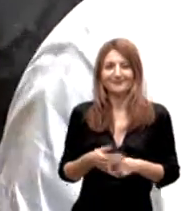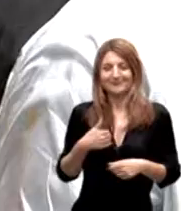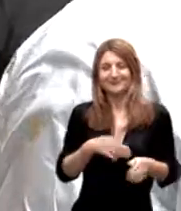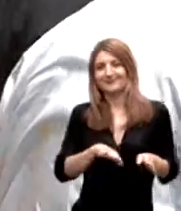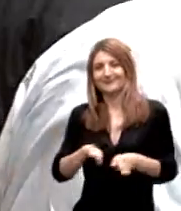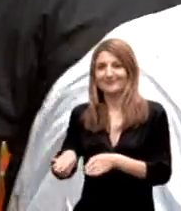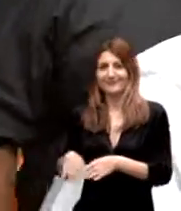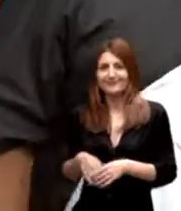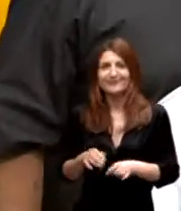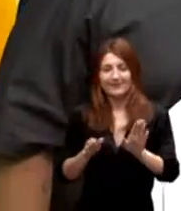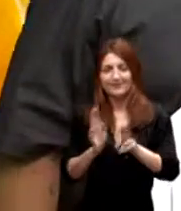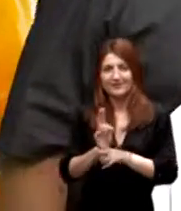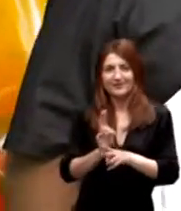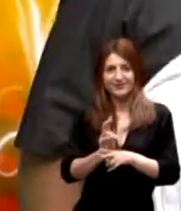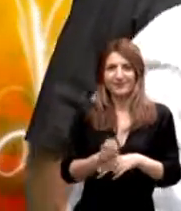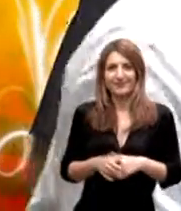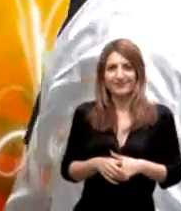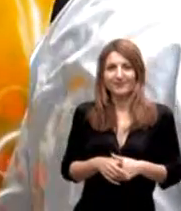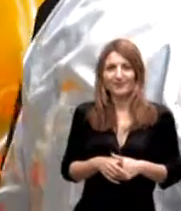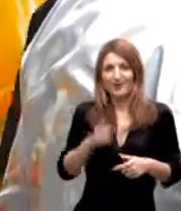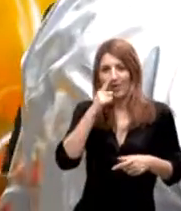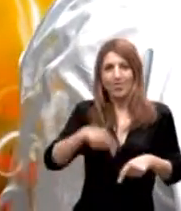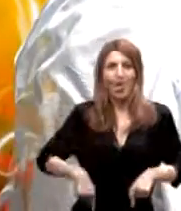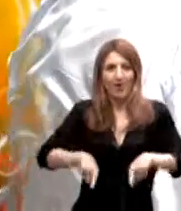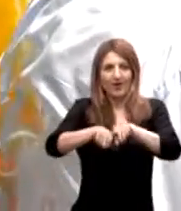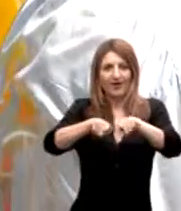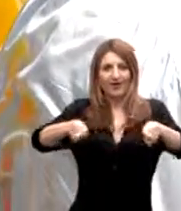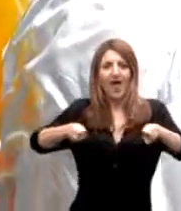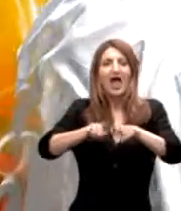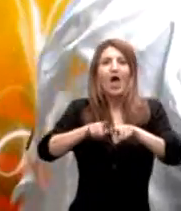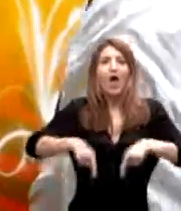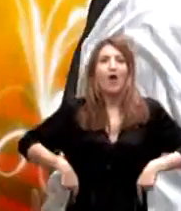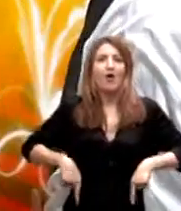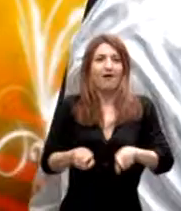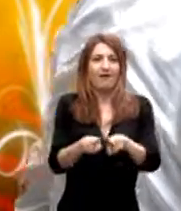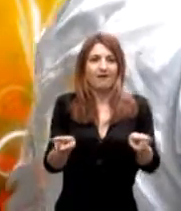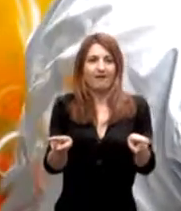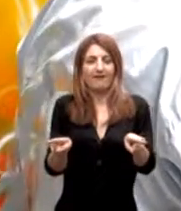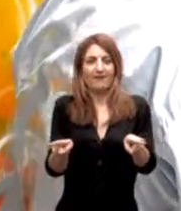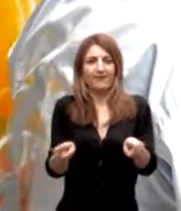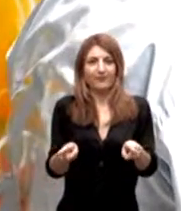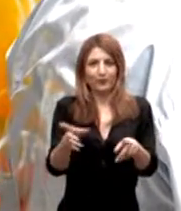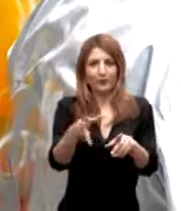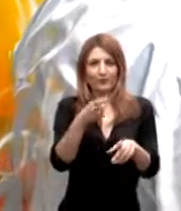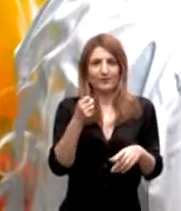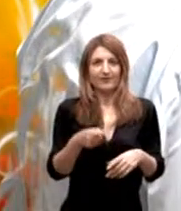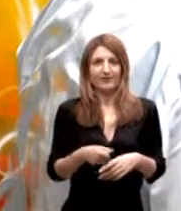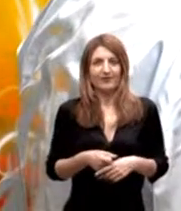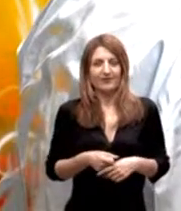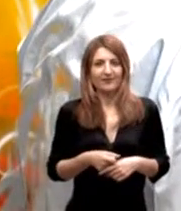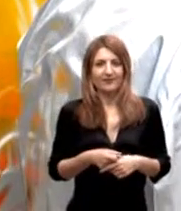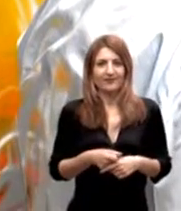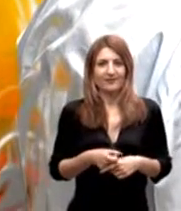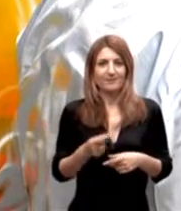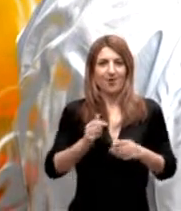stati, pazi. Dobro. I tu ćeš ovako stati, raširit ćeš noge u visini kukova. Dobro. Uzet ćeš ovo, evo, ja ću malo